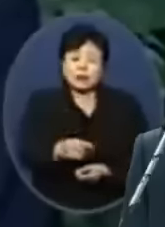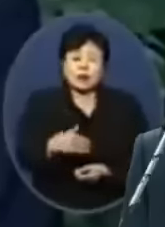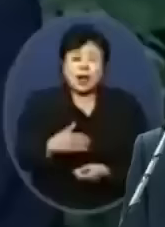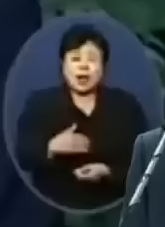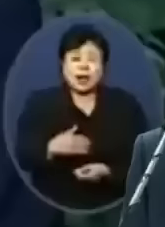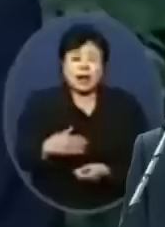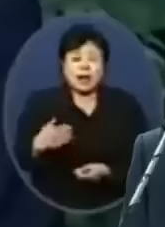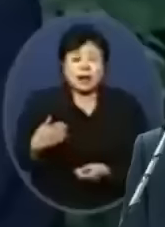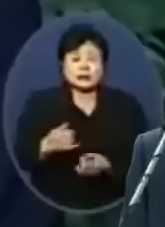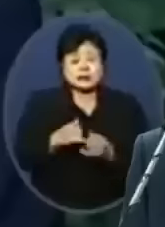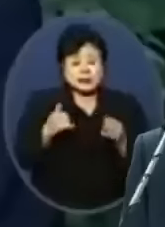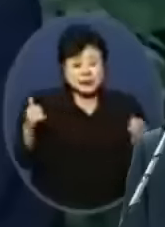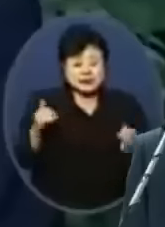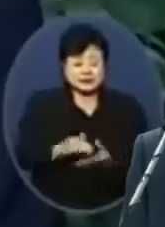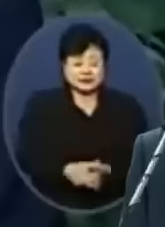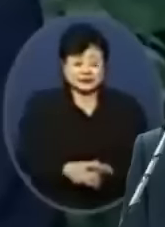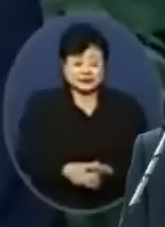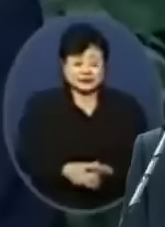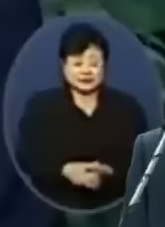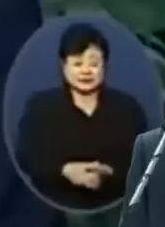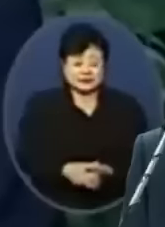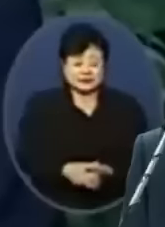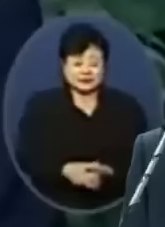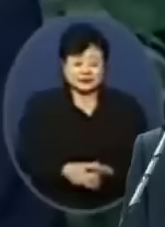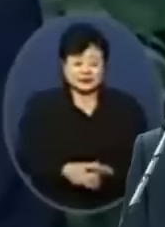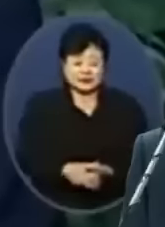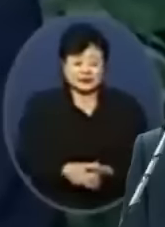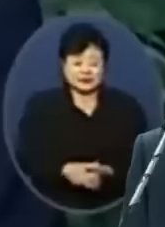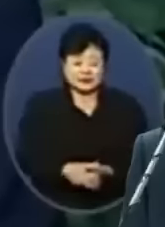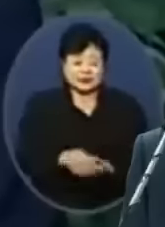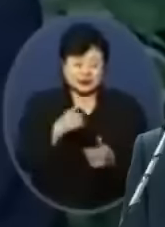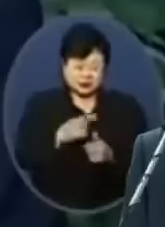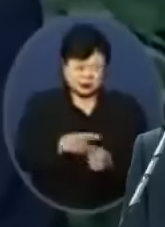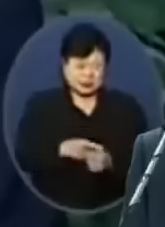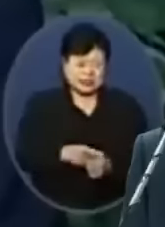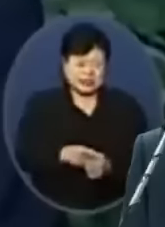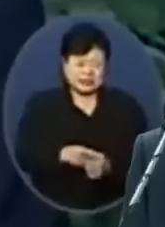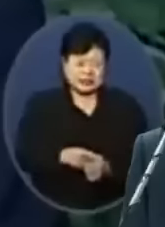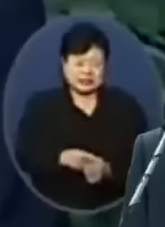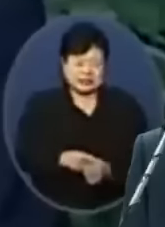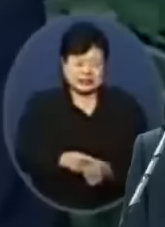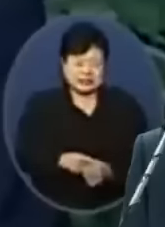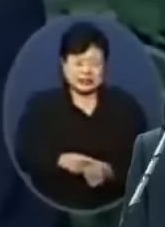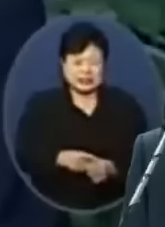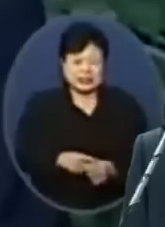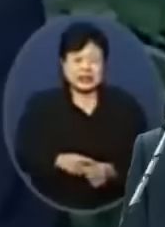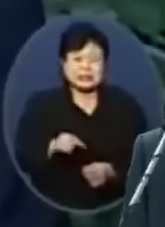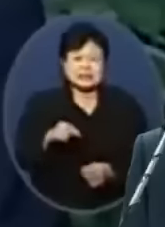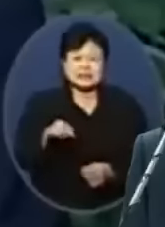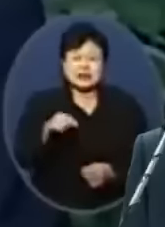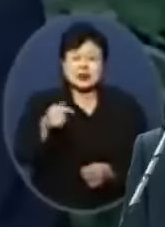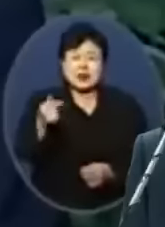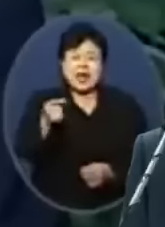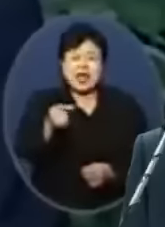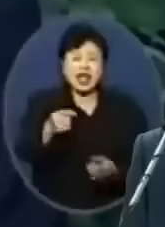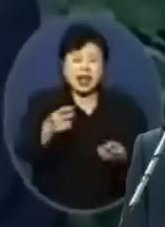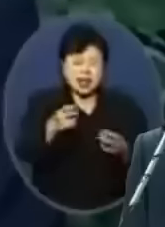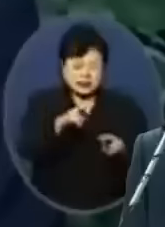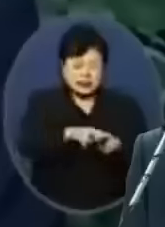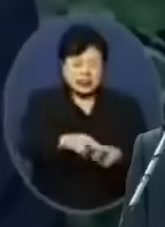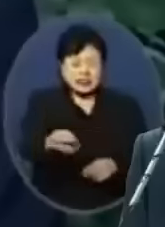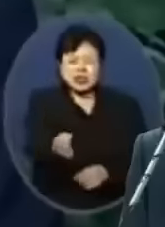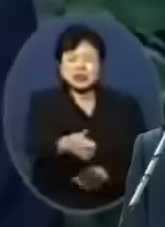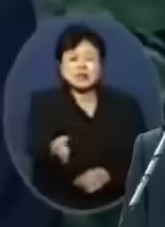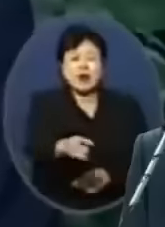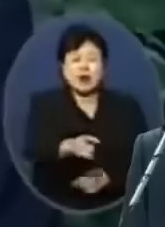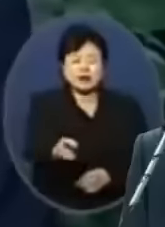수가 있습니까? 사람들마다 저를 흉을 보았었습니다. 제가 대단히 낭패를 당하고 창피당할 것이다.